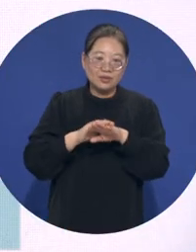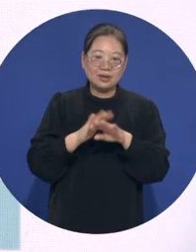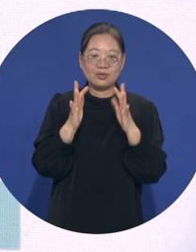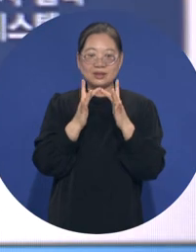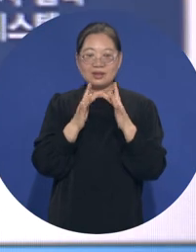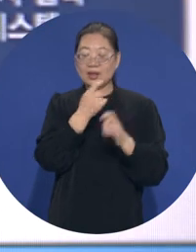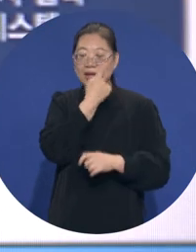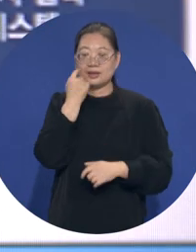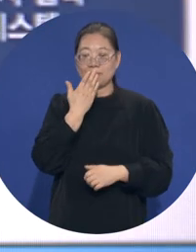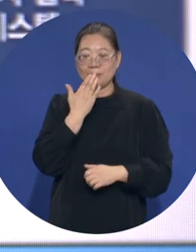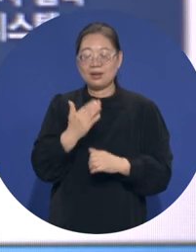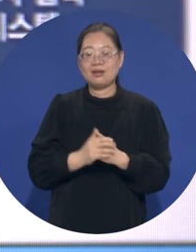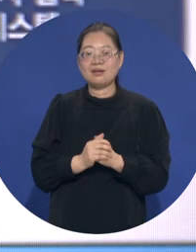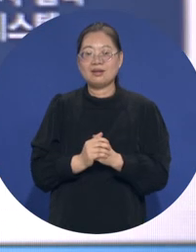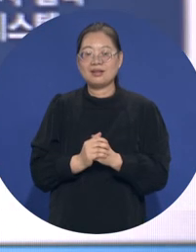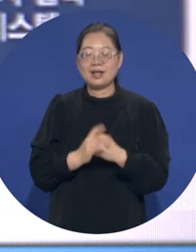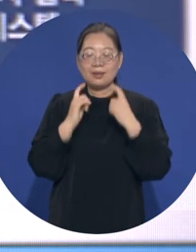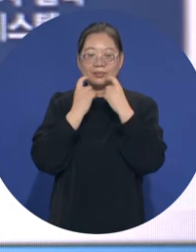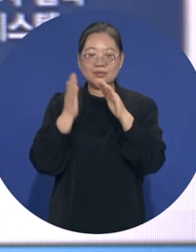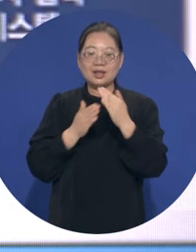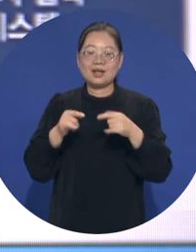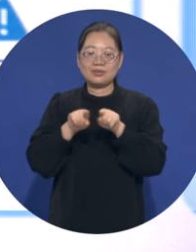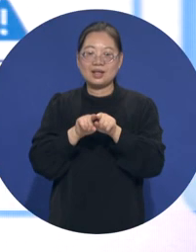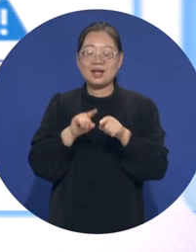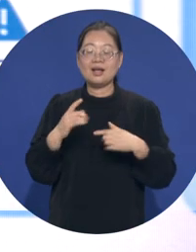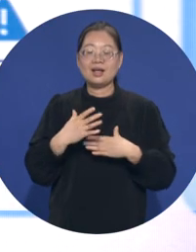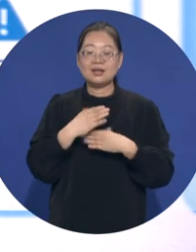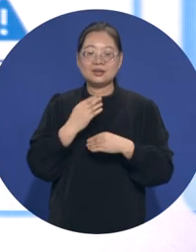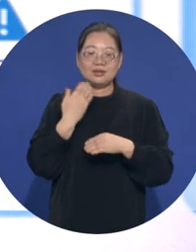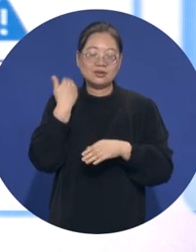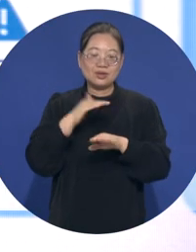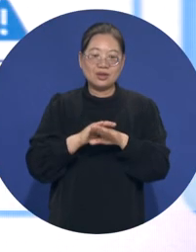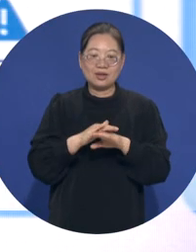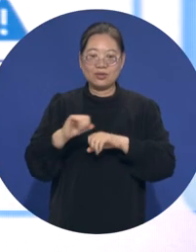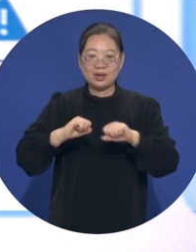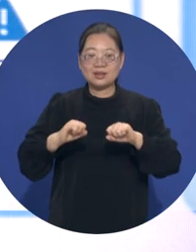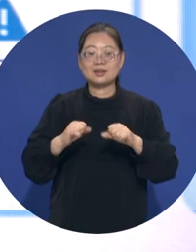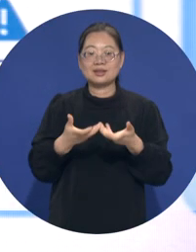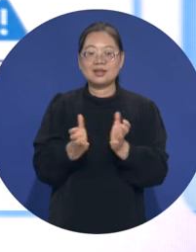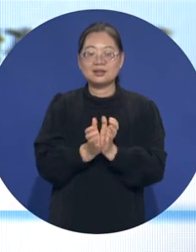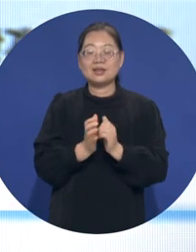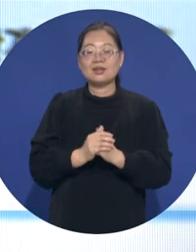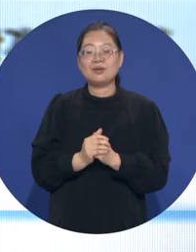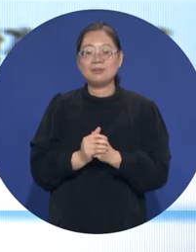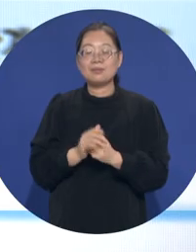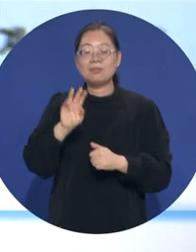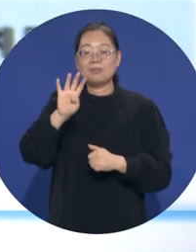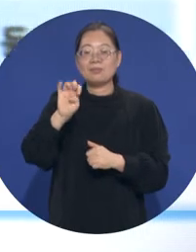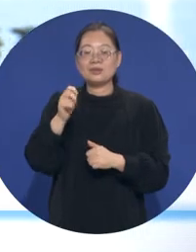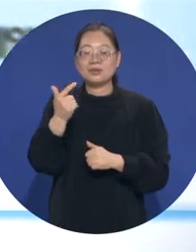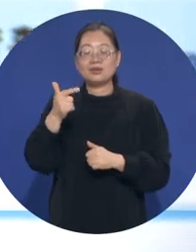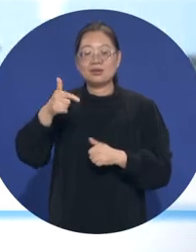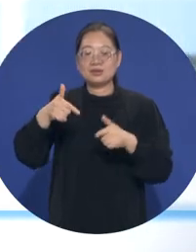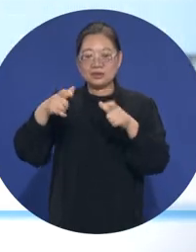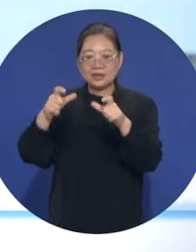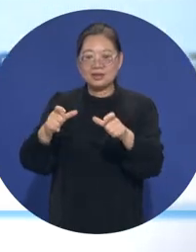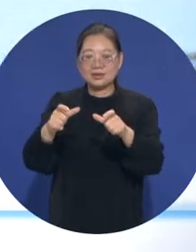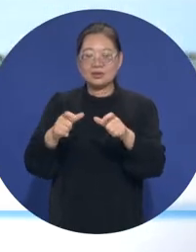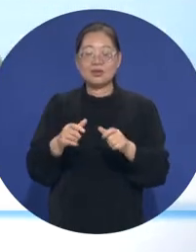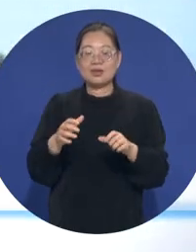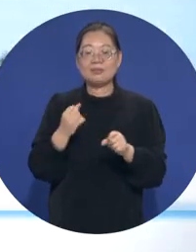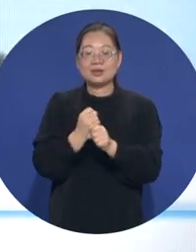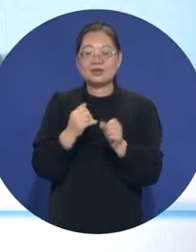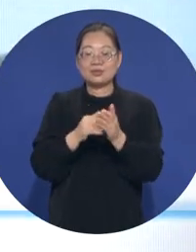있습니다. 한편 민관합동 안전전세 관리단은 현재 도내 48개 시군구에서 구성을 마치고